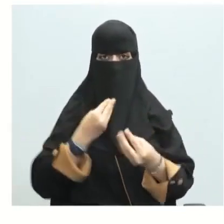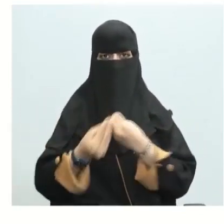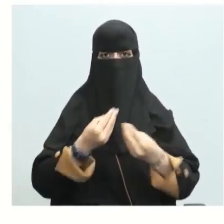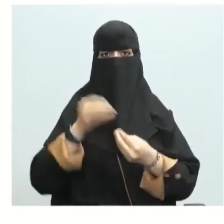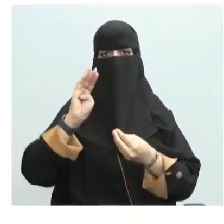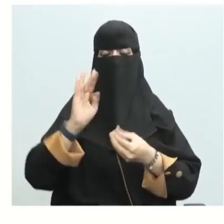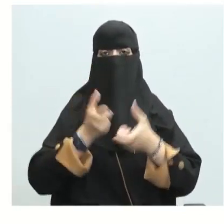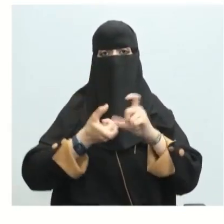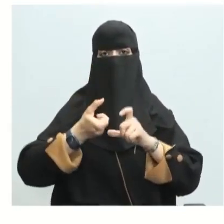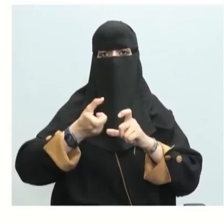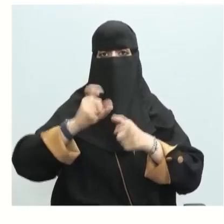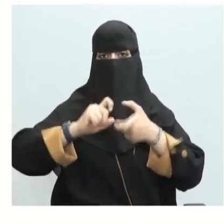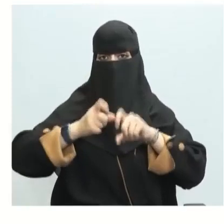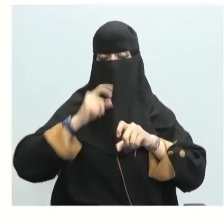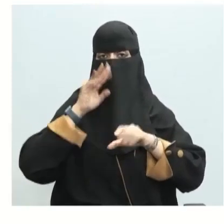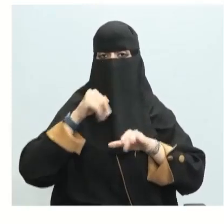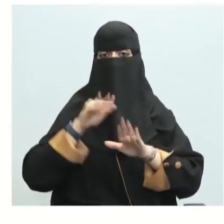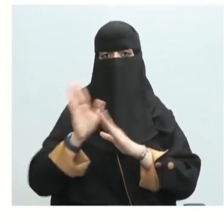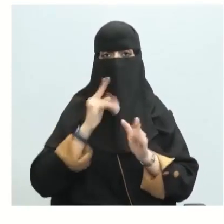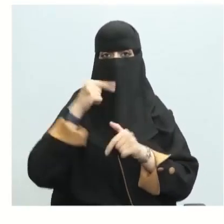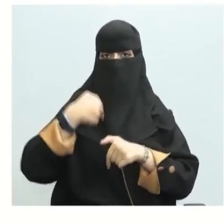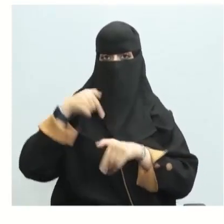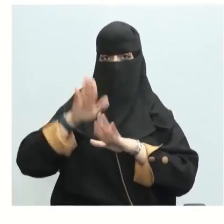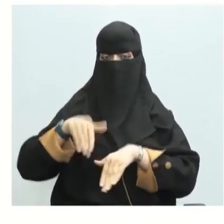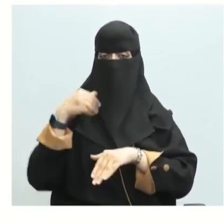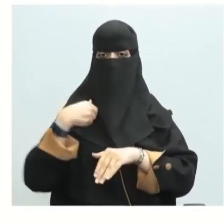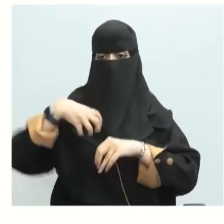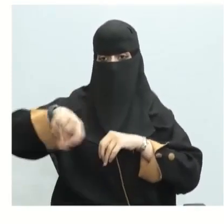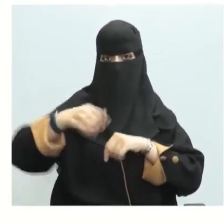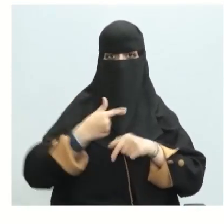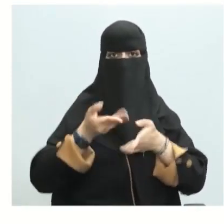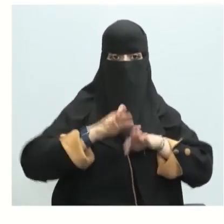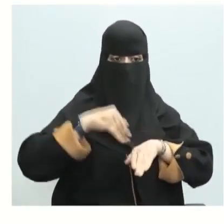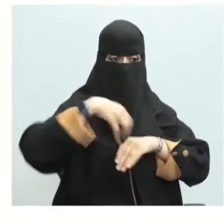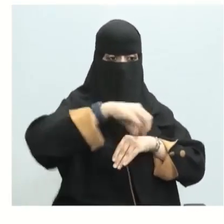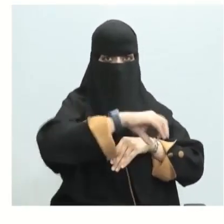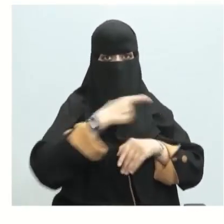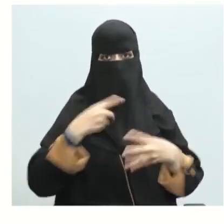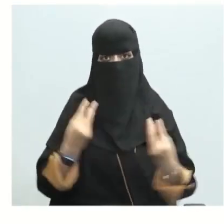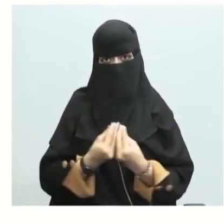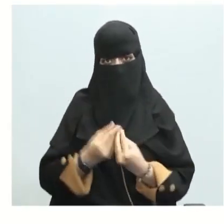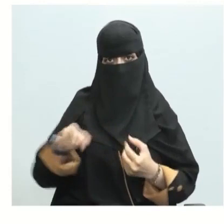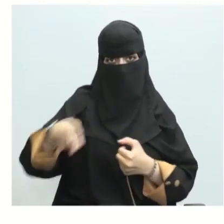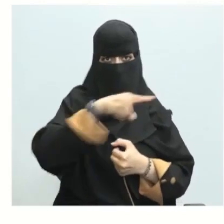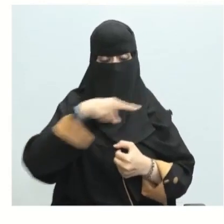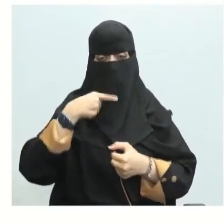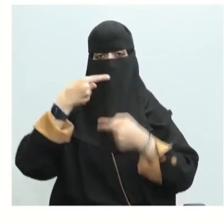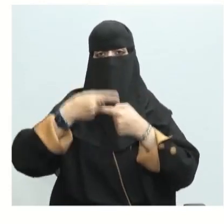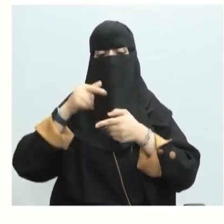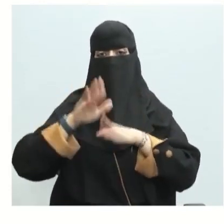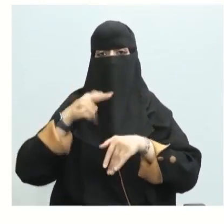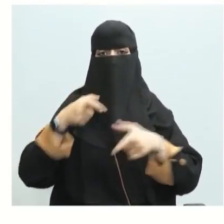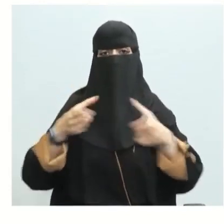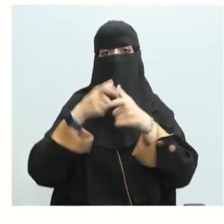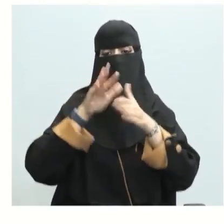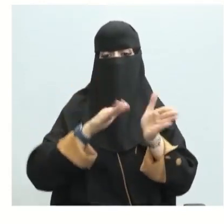الطاقه ومجموعها كلها سيساوي قانون هس وهذا هو العالم هس لاحظ مثلا لدينا